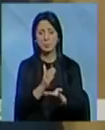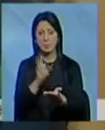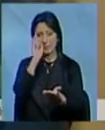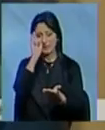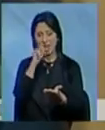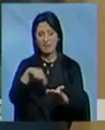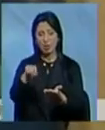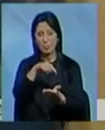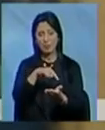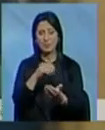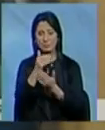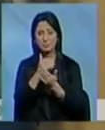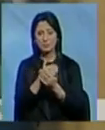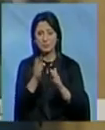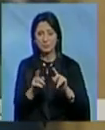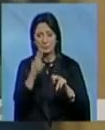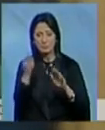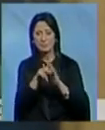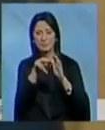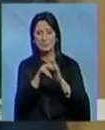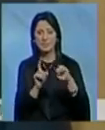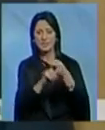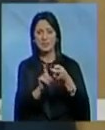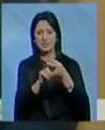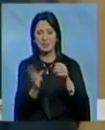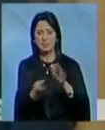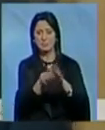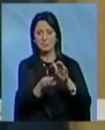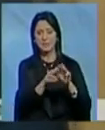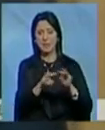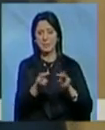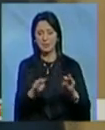მთავრობის საქვეუწყებო დაწესებულებები დაექვემდებარება შესაბამის სამინისტროებს.